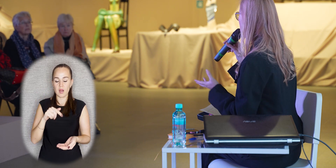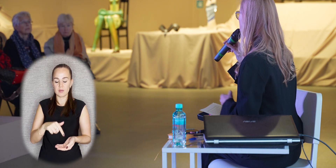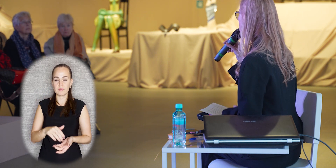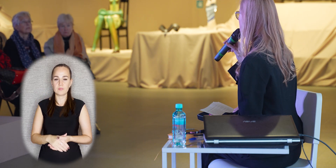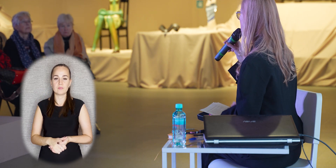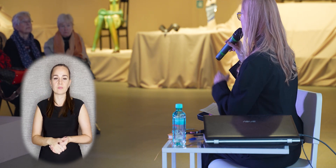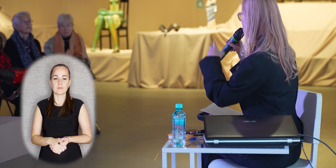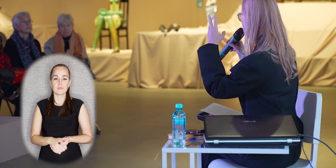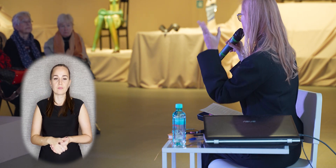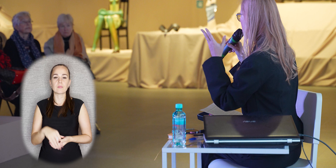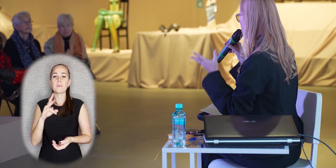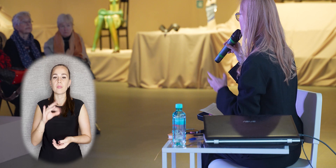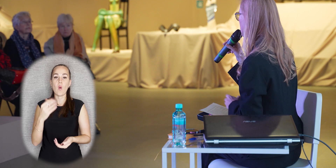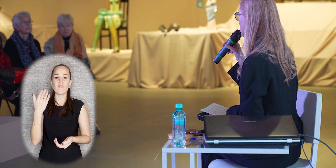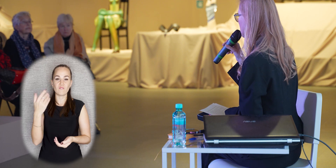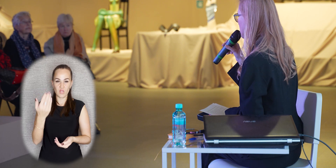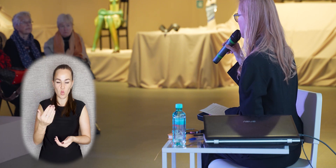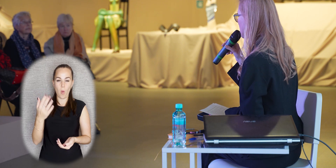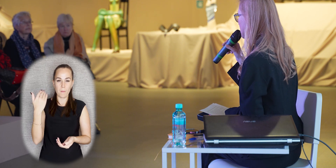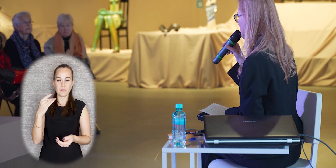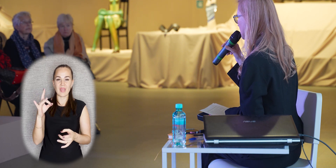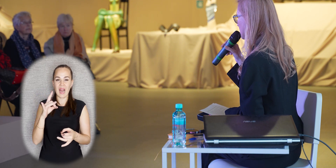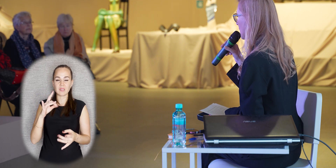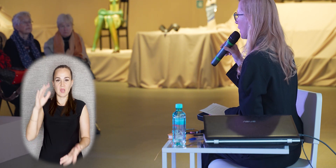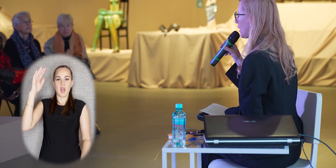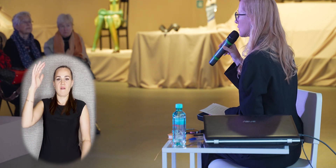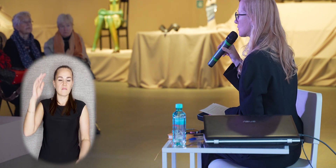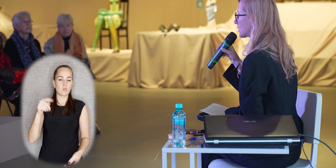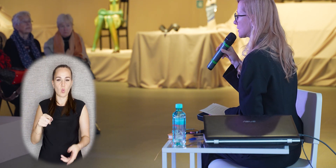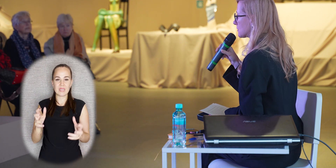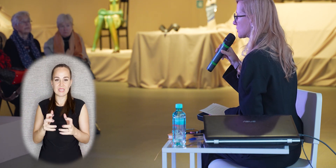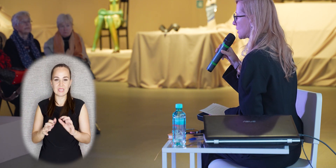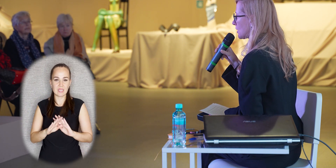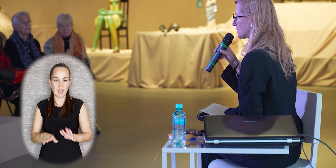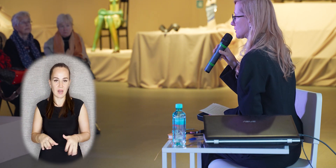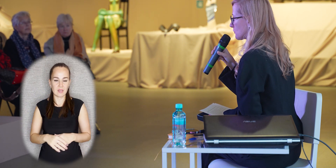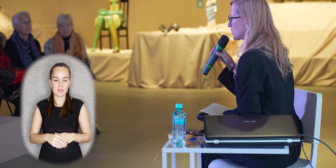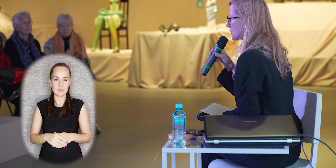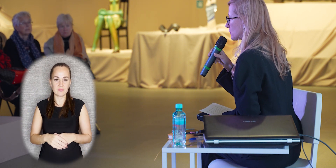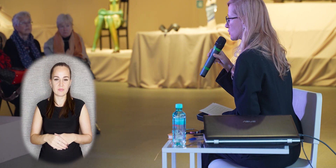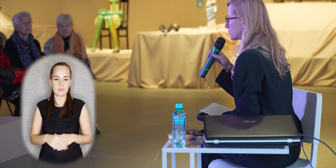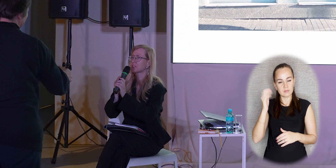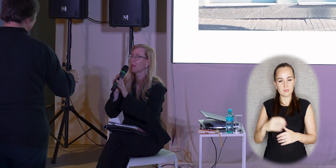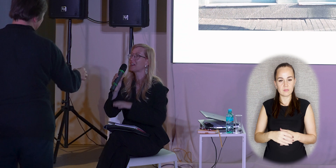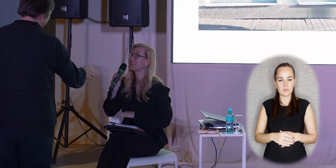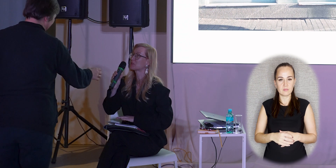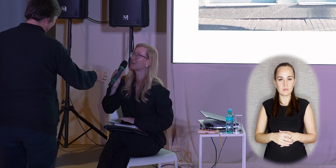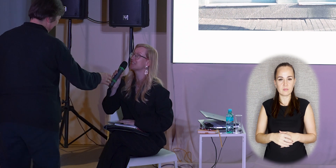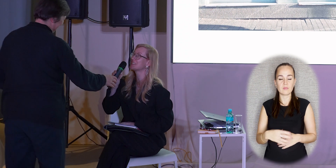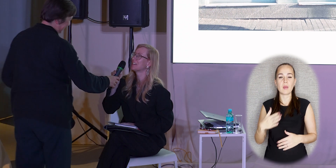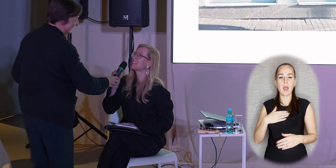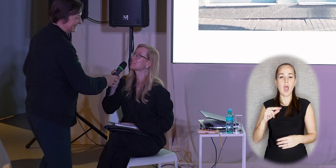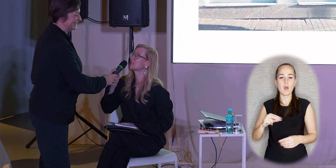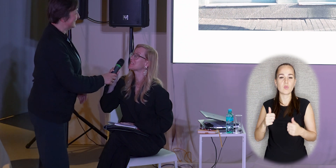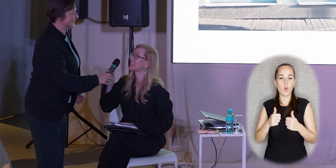себе представляем, как он выглядел, но в том размере, в котором он был осуществлен, не сохранился. Что касается Берштама... Наталья, можно я вас попрошу? Это моя коллега и